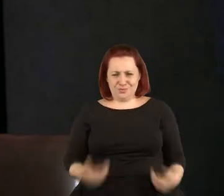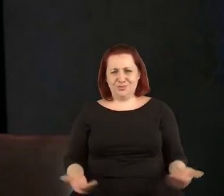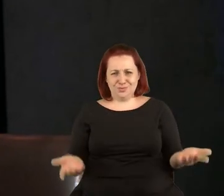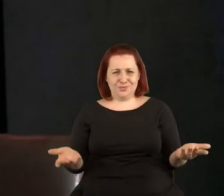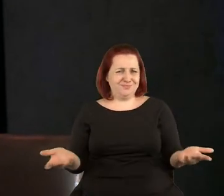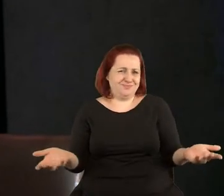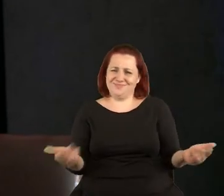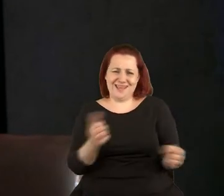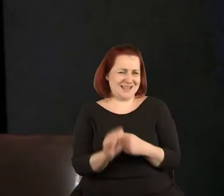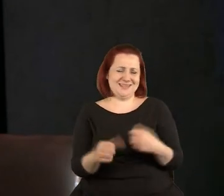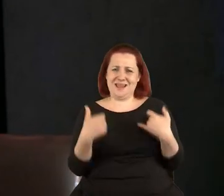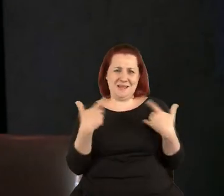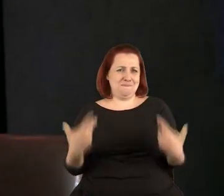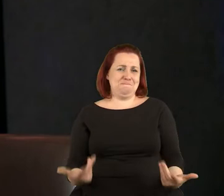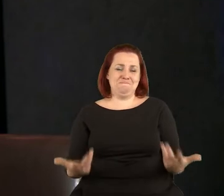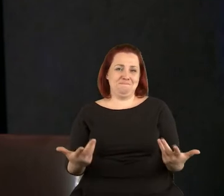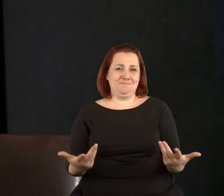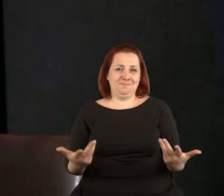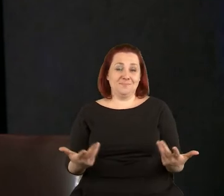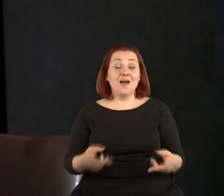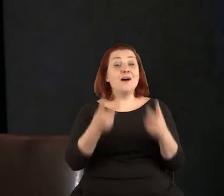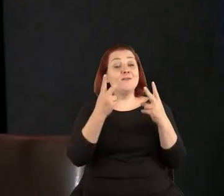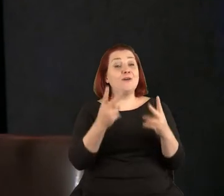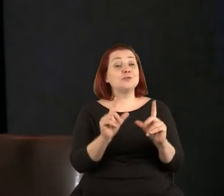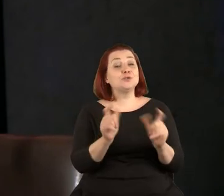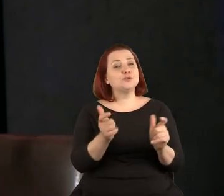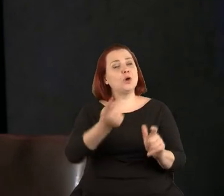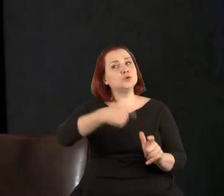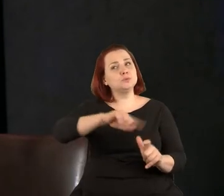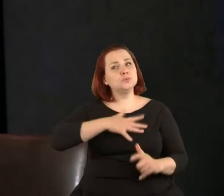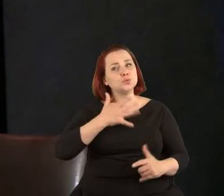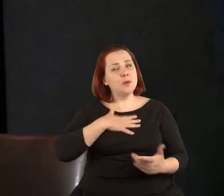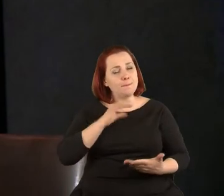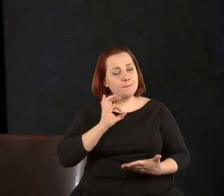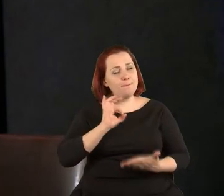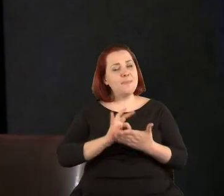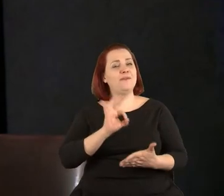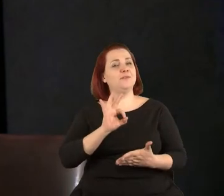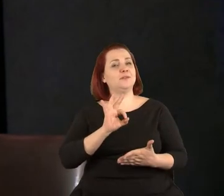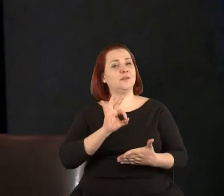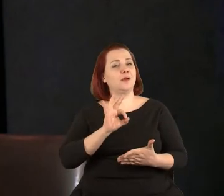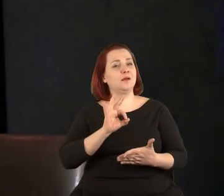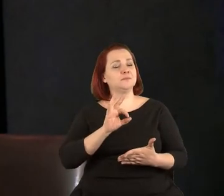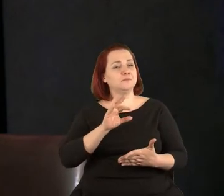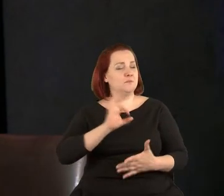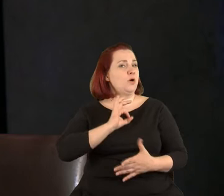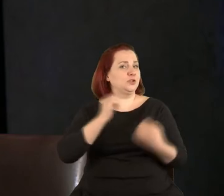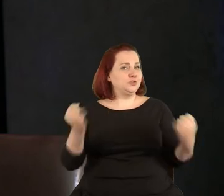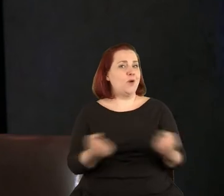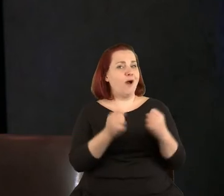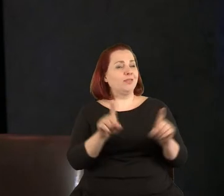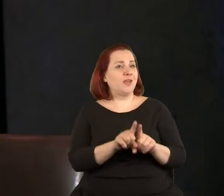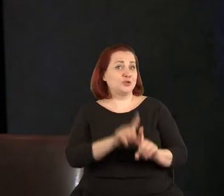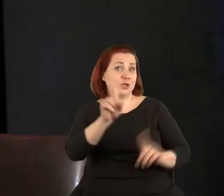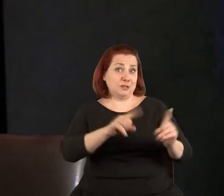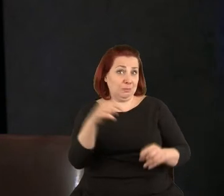więc jakby... Ważne tylko to, że czujemy się pewnie z różnymi działaniami, a potrafimy się też czasami